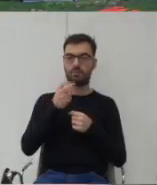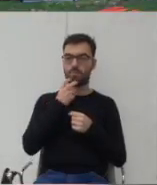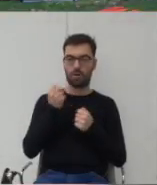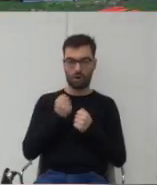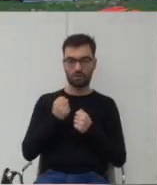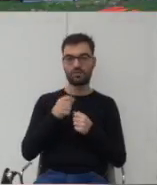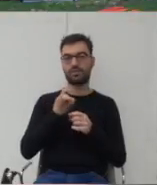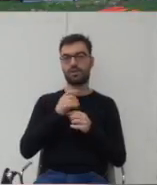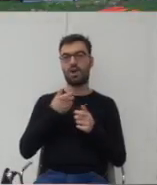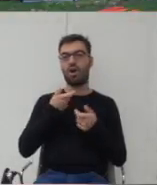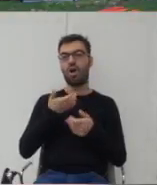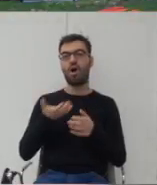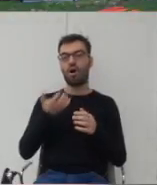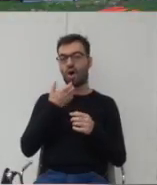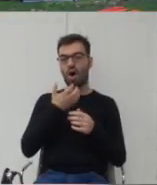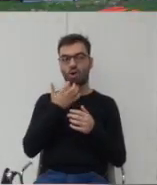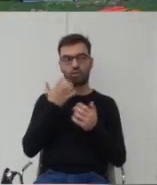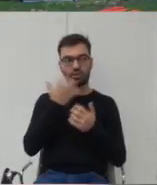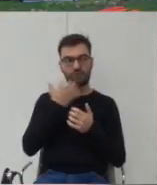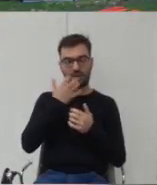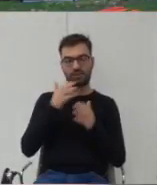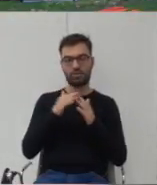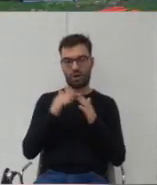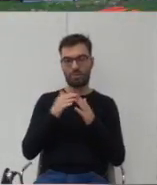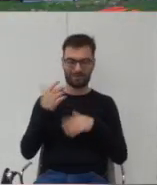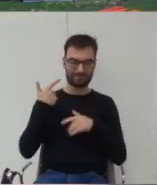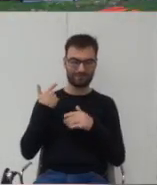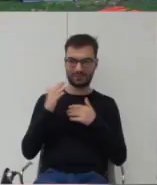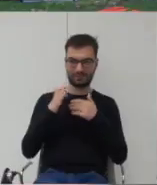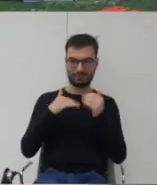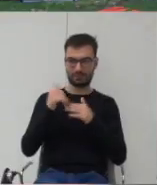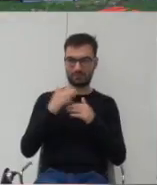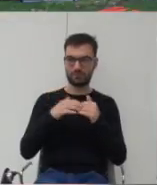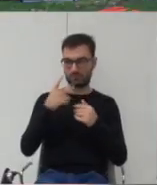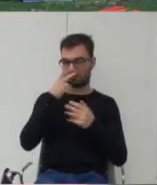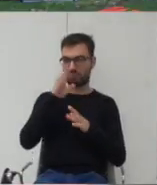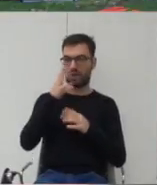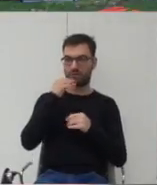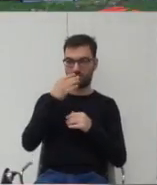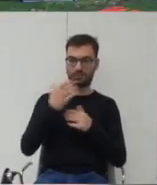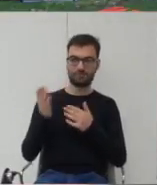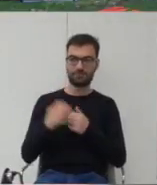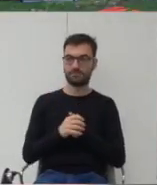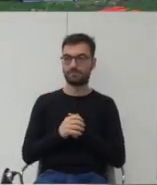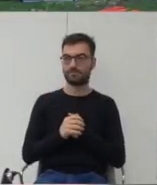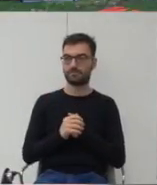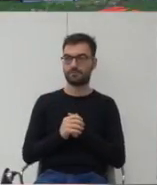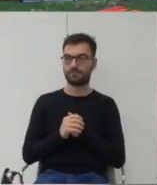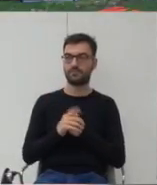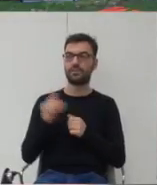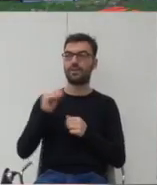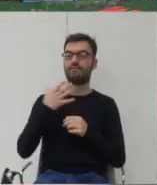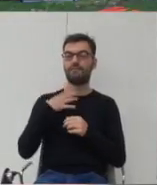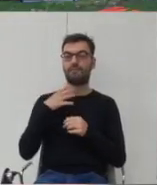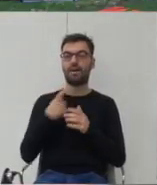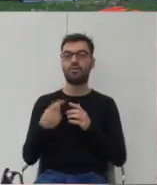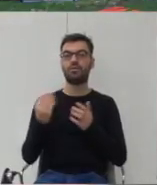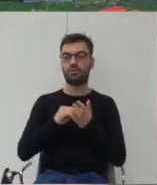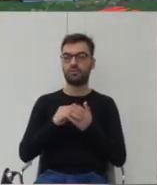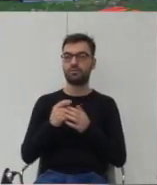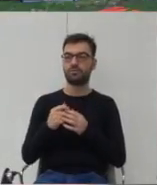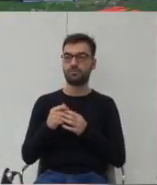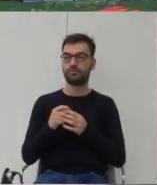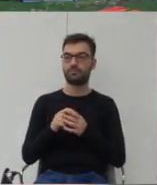za prąd, za ogrzewanie tego domku, który zaraz Państwo zobaczą. Jeszcze może warto dodać,